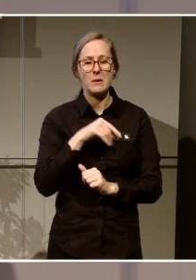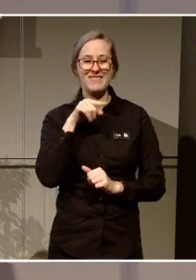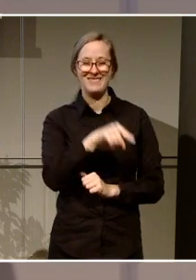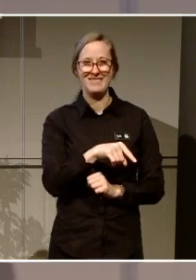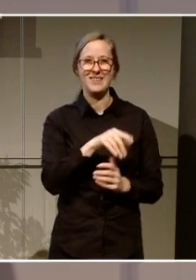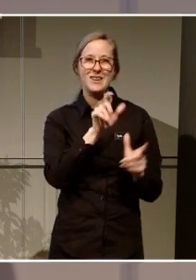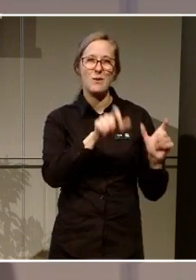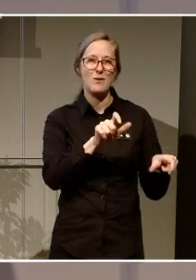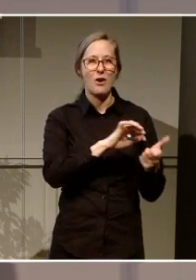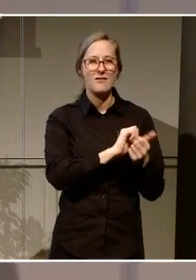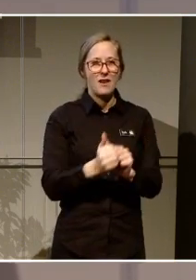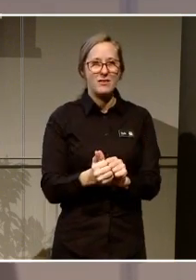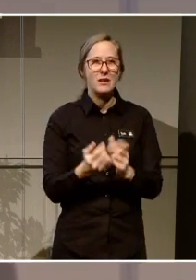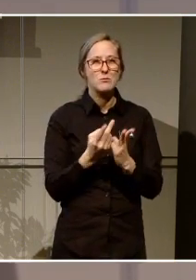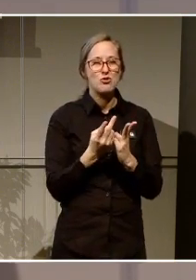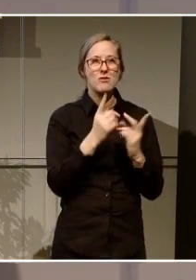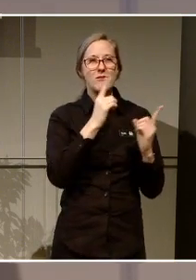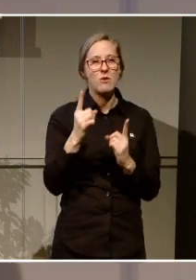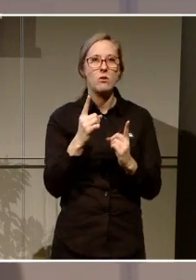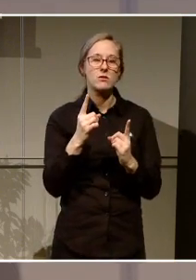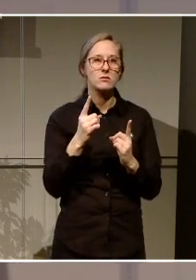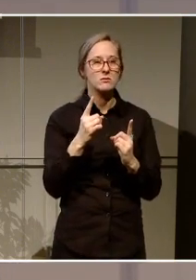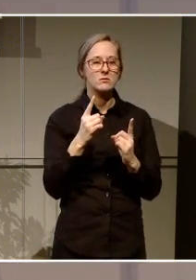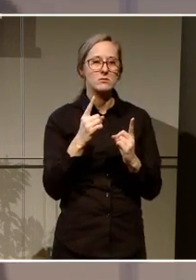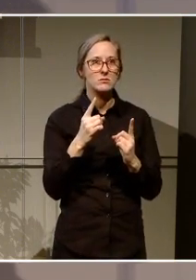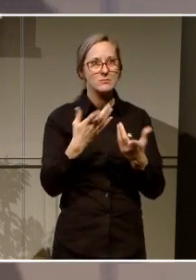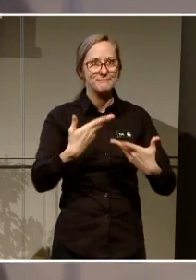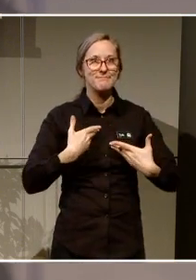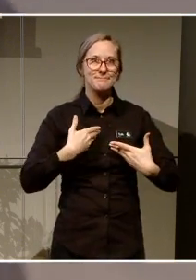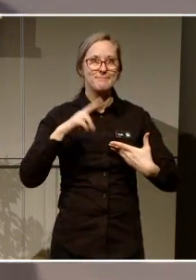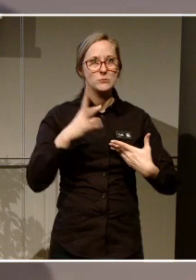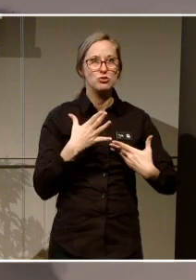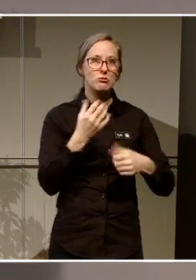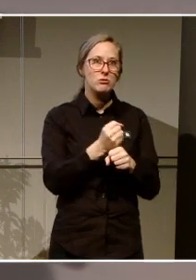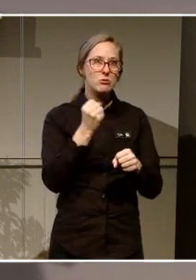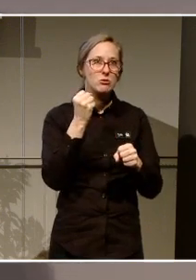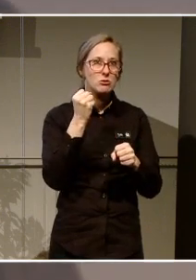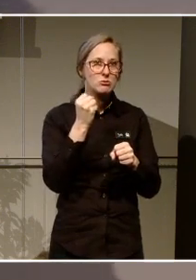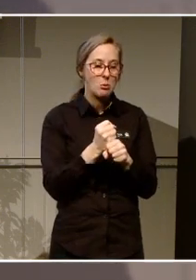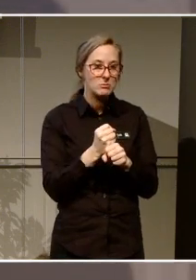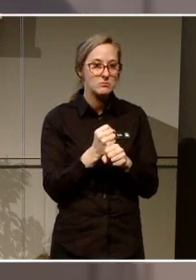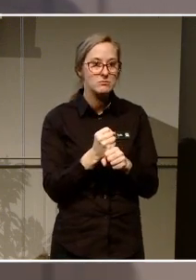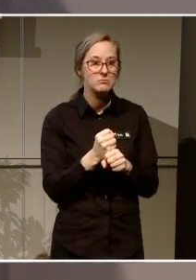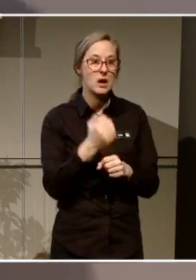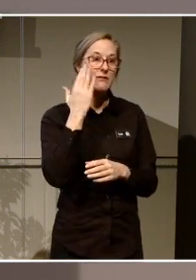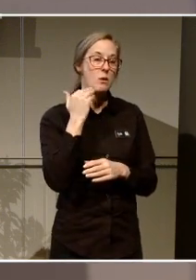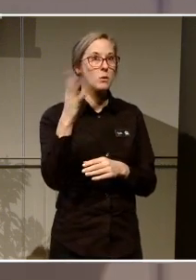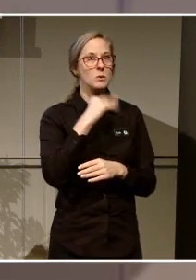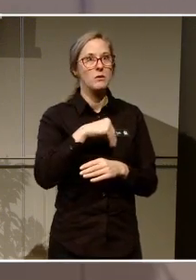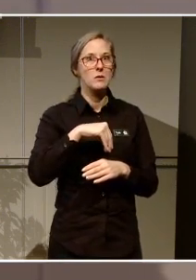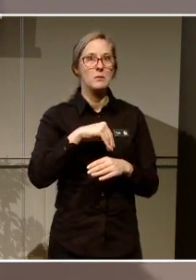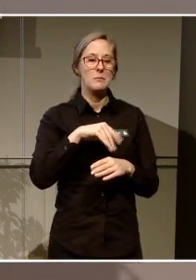här organisationsförändringen till att människor fick nya roller. Under en övergångsperiod så var den mest informerade och